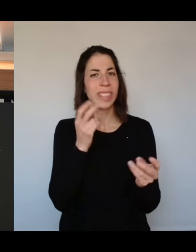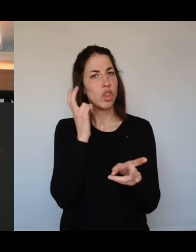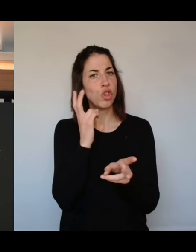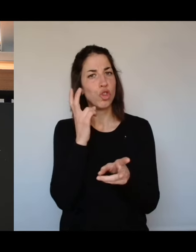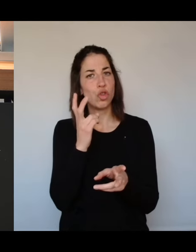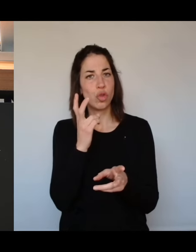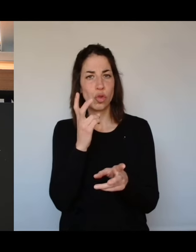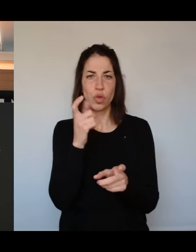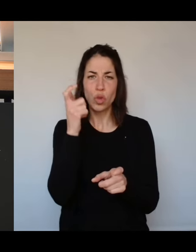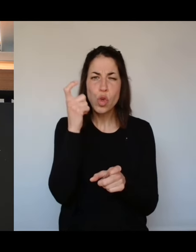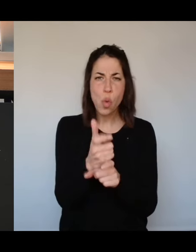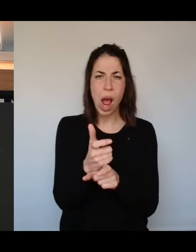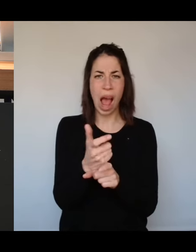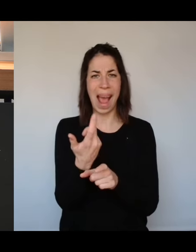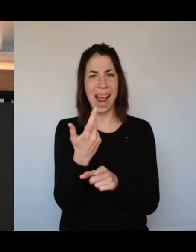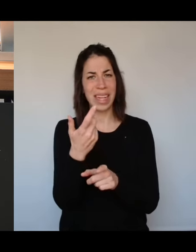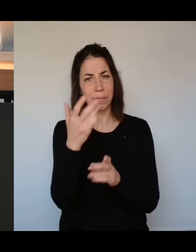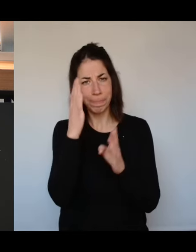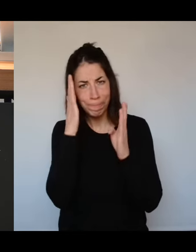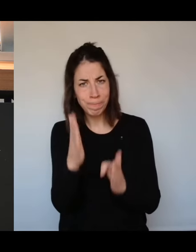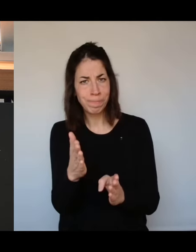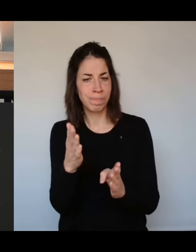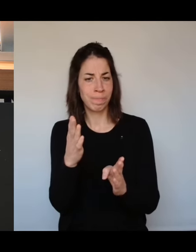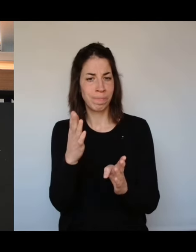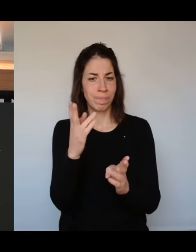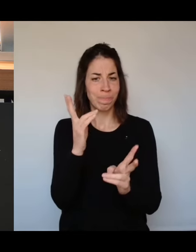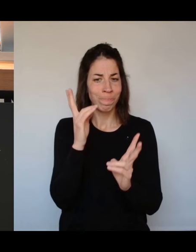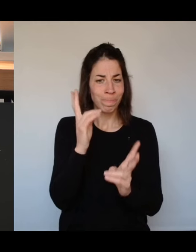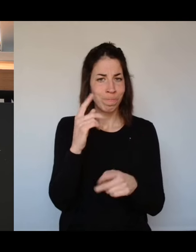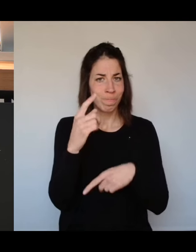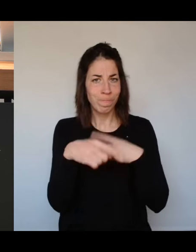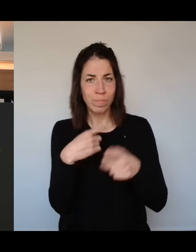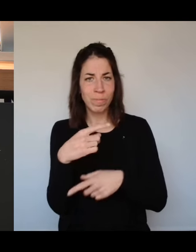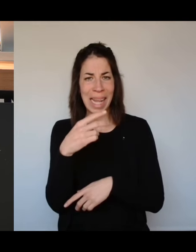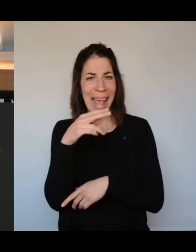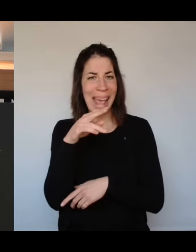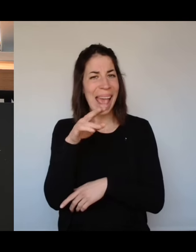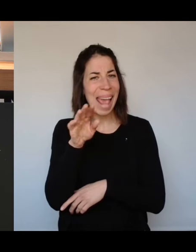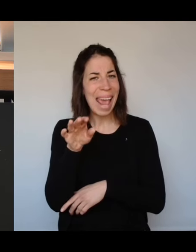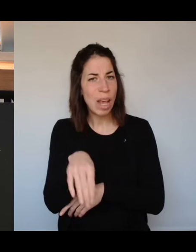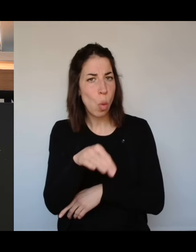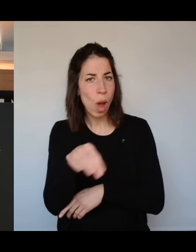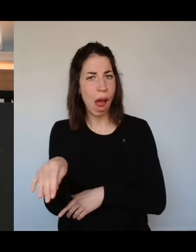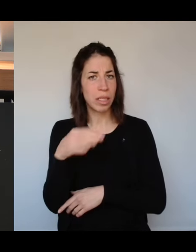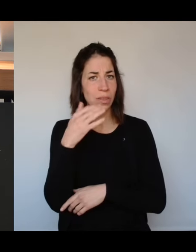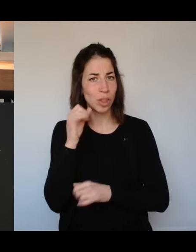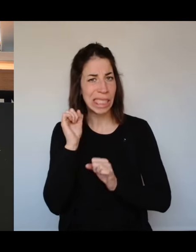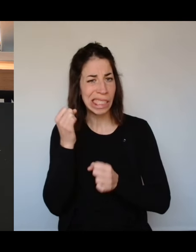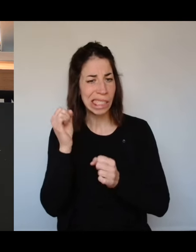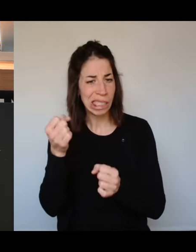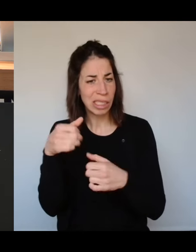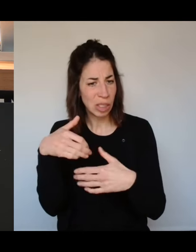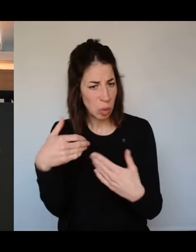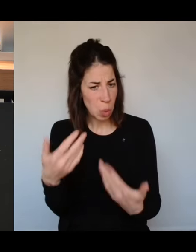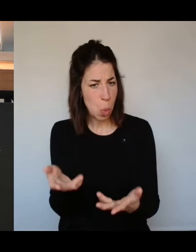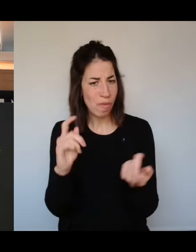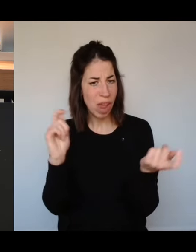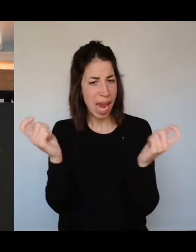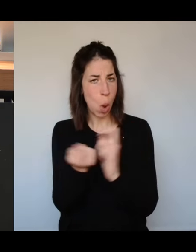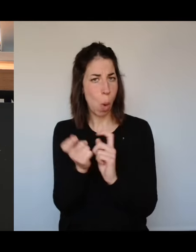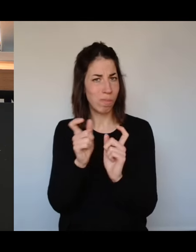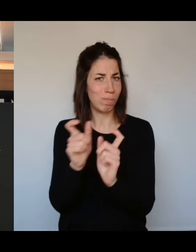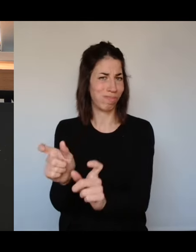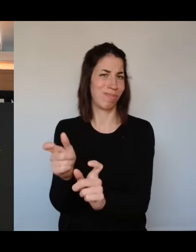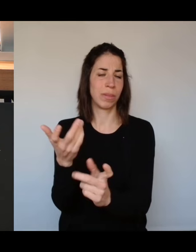mein letzter Satz, dass auch Grüne und Linke und auch das Bezirksamt Friedrichshain-Kreuzberg an Lösungen mitwirkt, statt